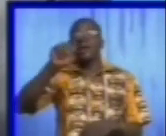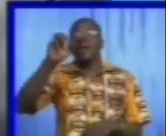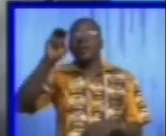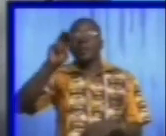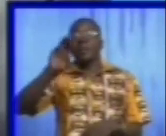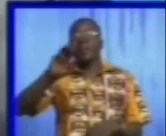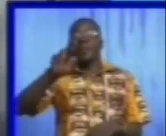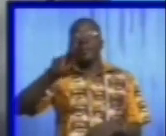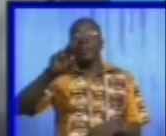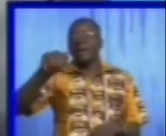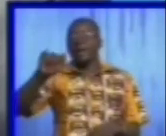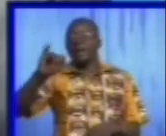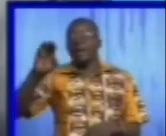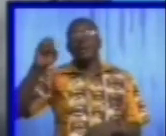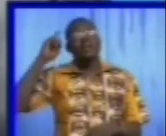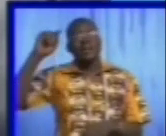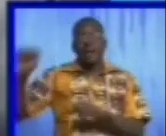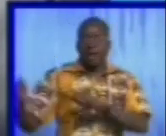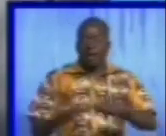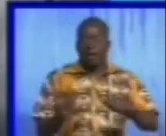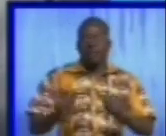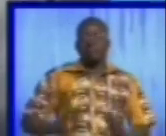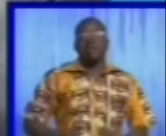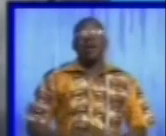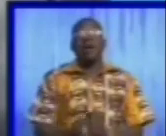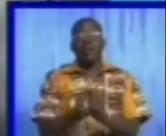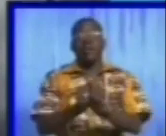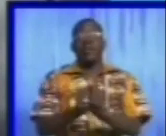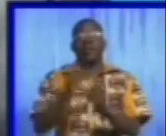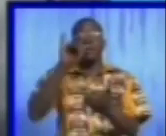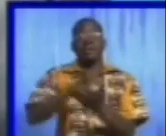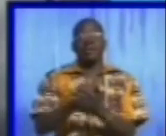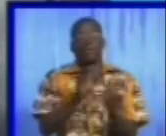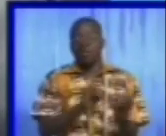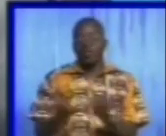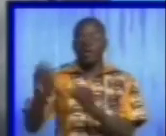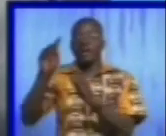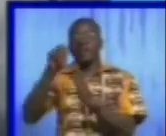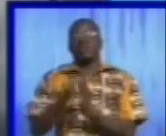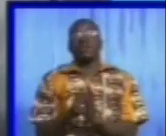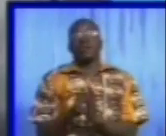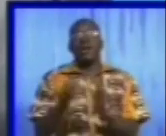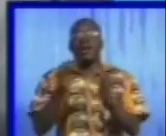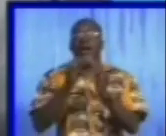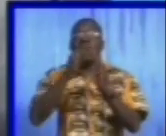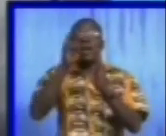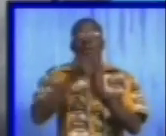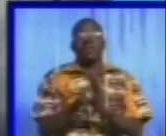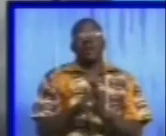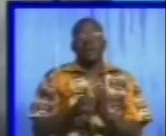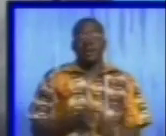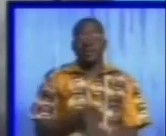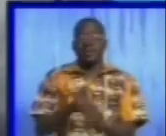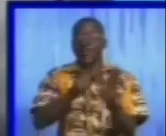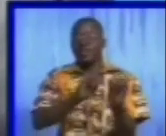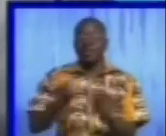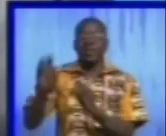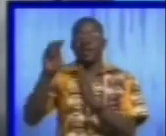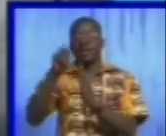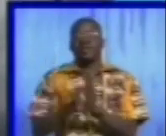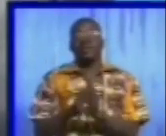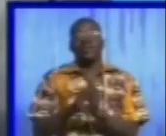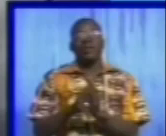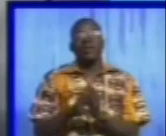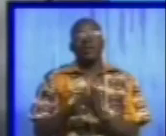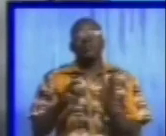Compaoré, qui s'est engagée dès le début à accompagner cette opération. Mais également, à la suite de cette opération, il y aura une